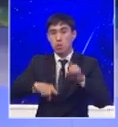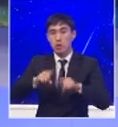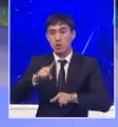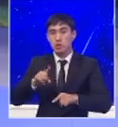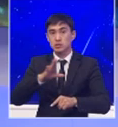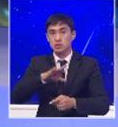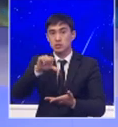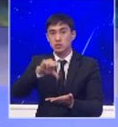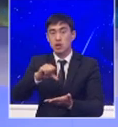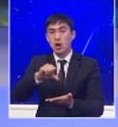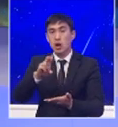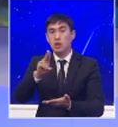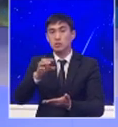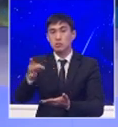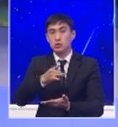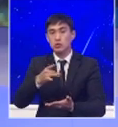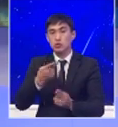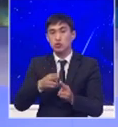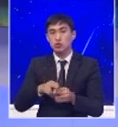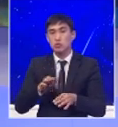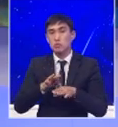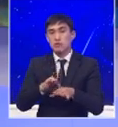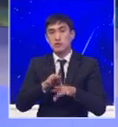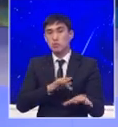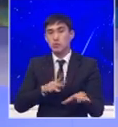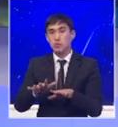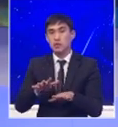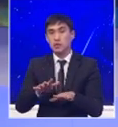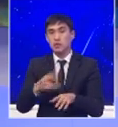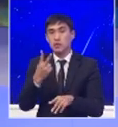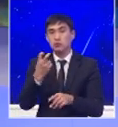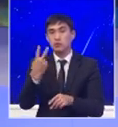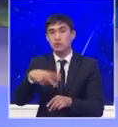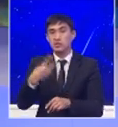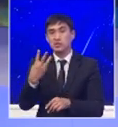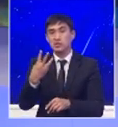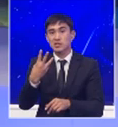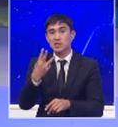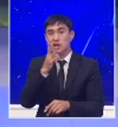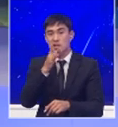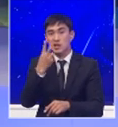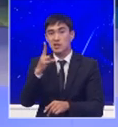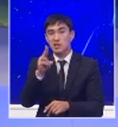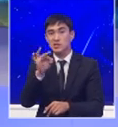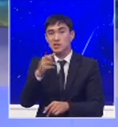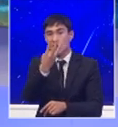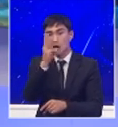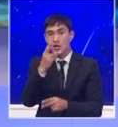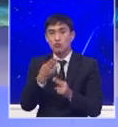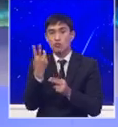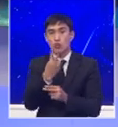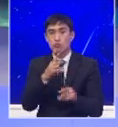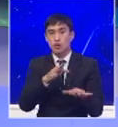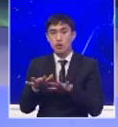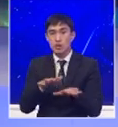расположенного в Карасайском районе. Еще одним поводом проведения мероприятия стало 220-летие Кенесары-хана. В духовном мероприятии,